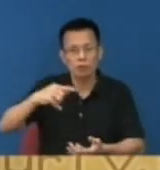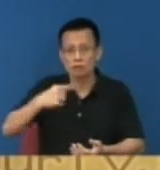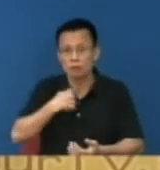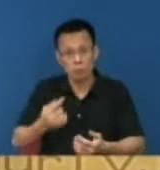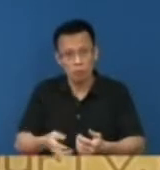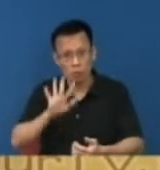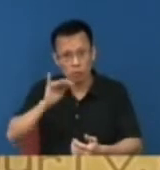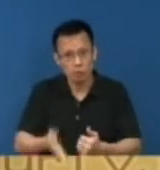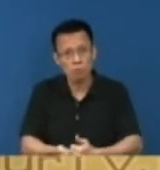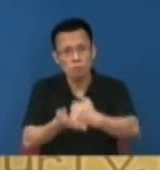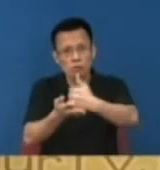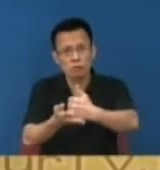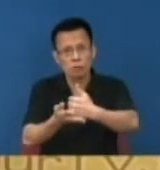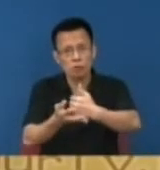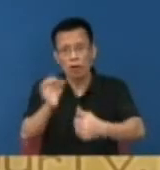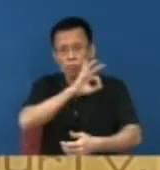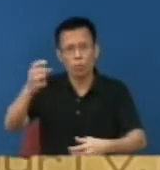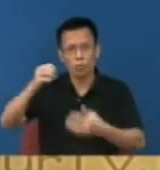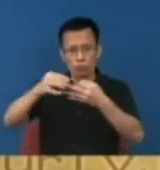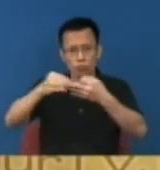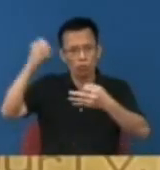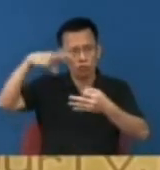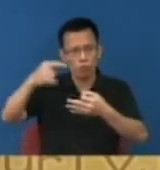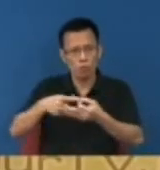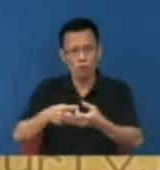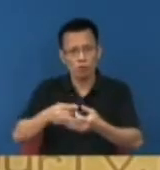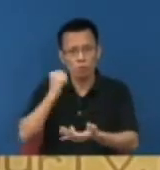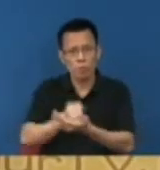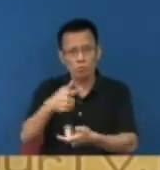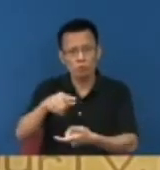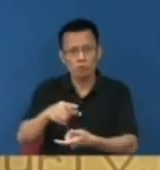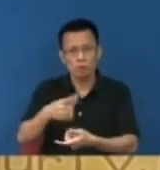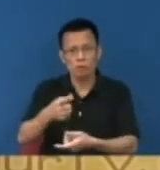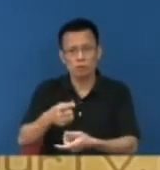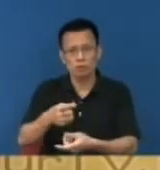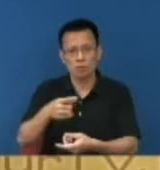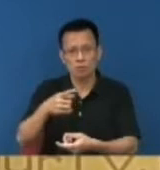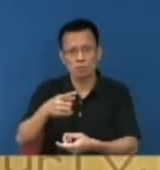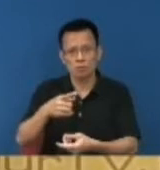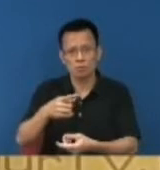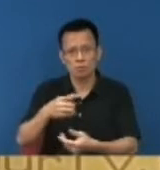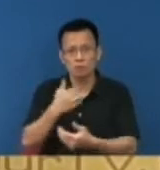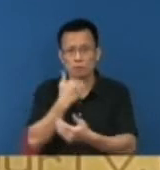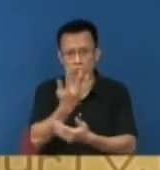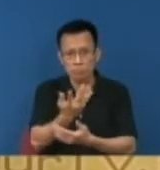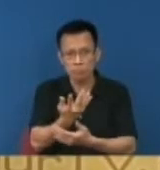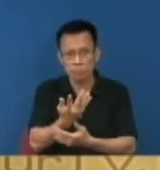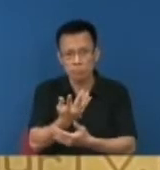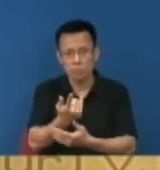文光批准嘅就唔應該做咧？一個政黨做人最緊要有靈魂啊嘛！